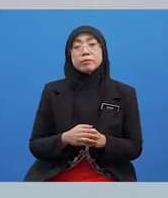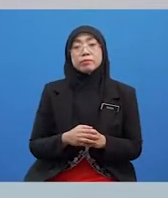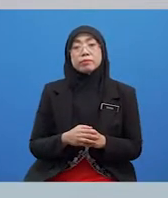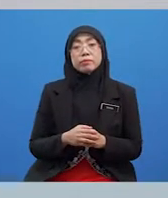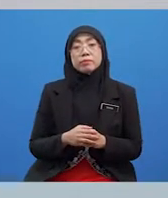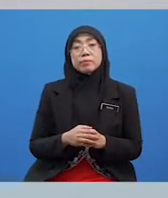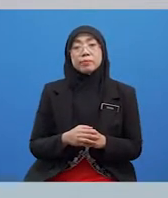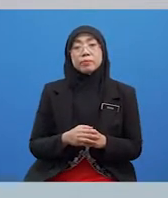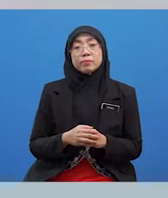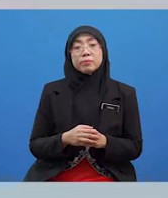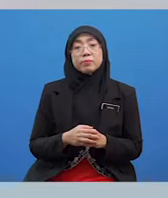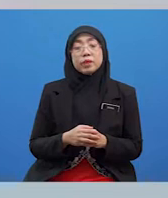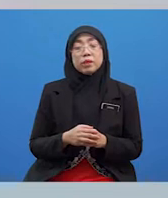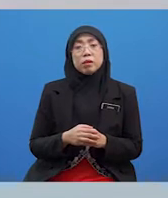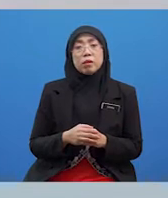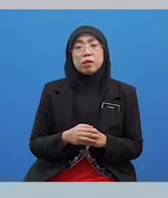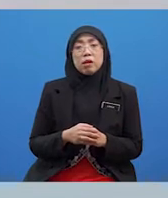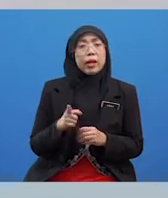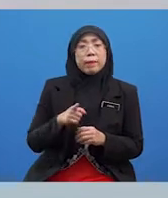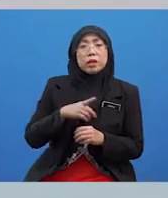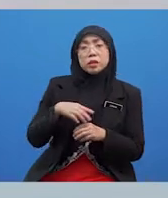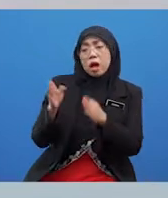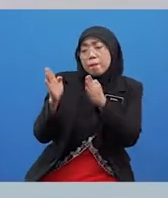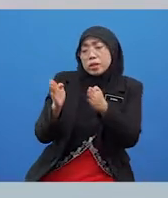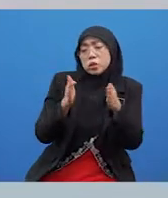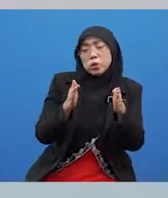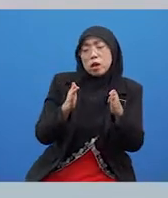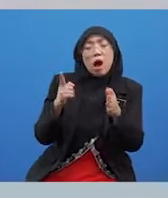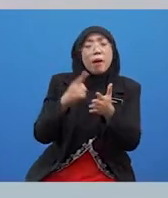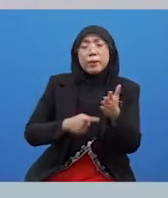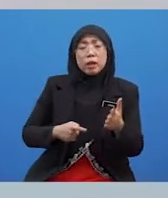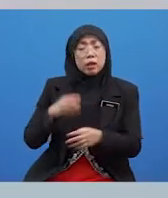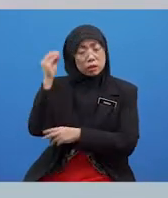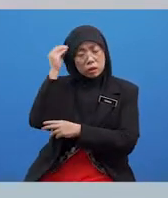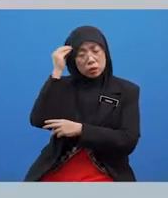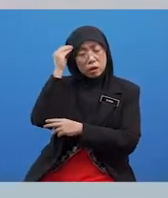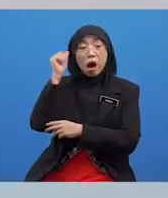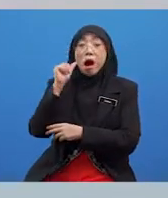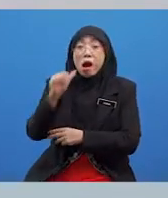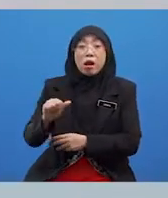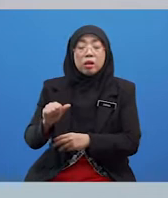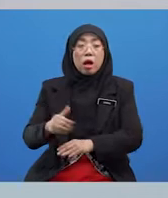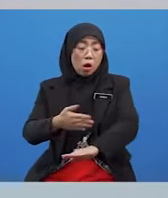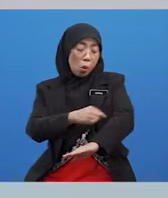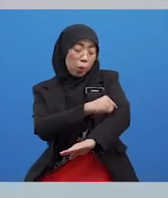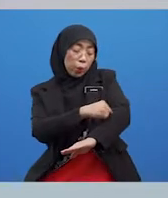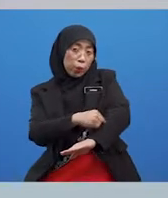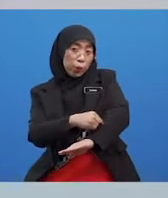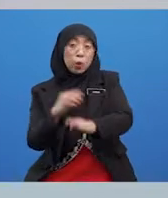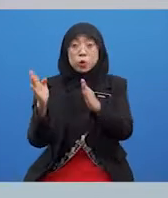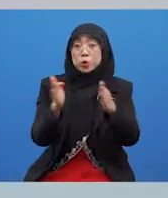tahap efektor. Menyusun dan menguruskan otot-otot dan sendi-sendi untuk